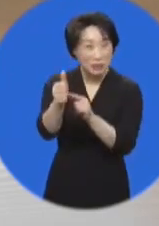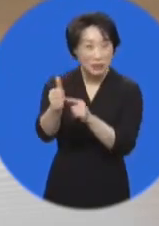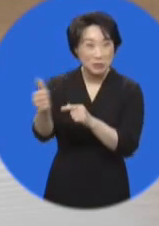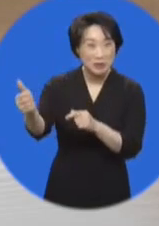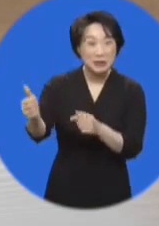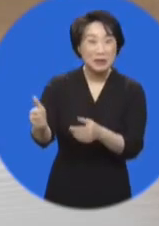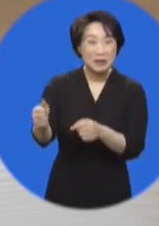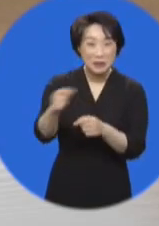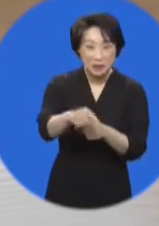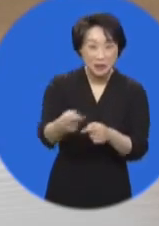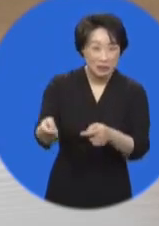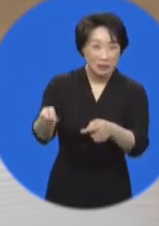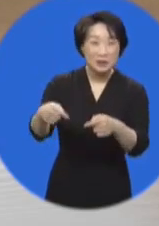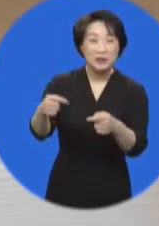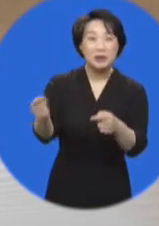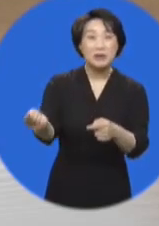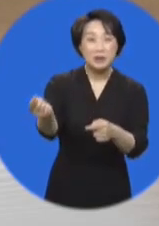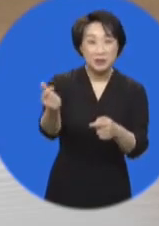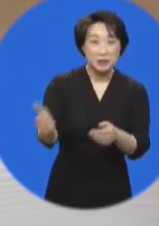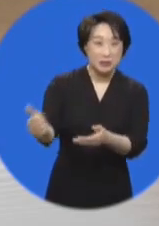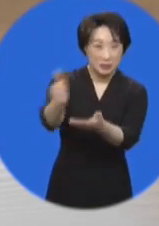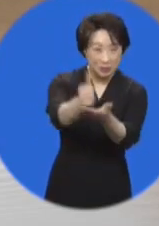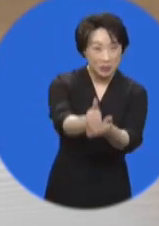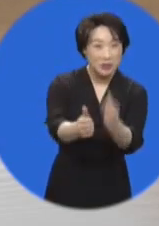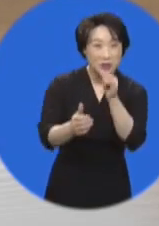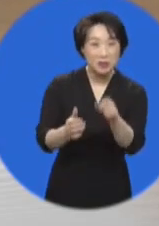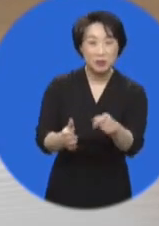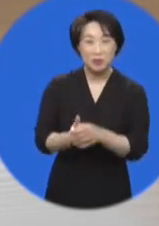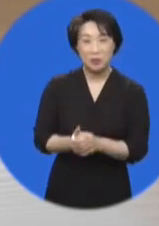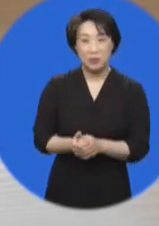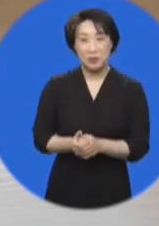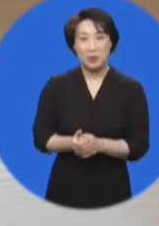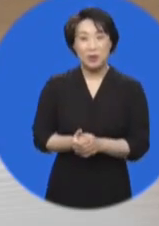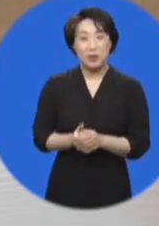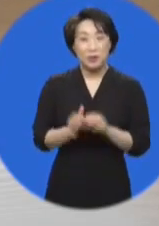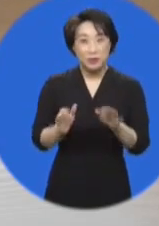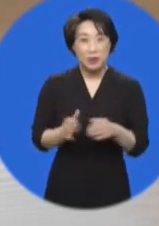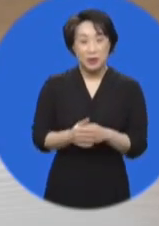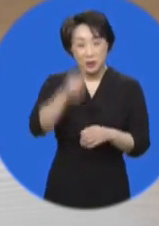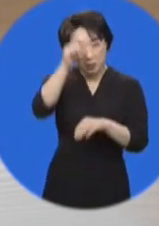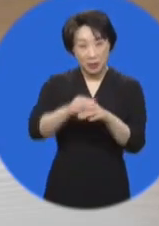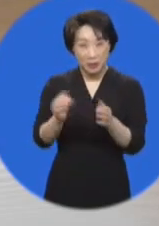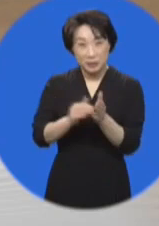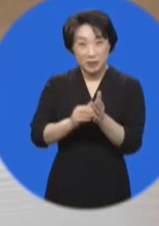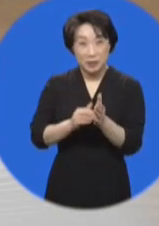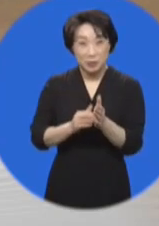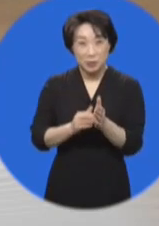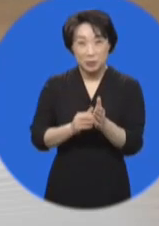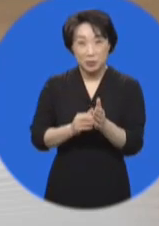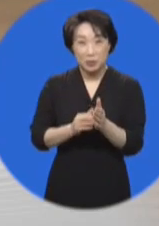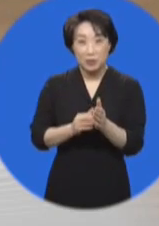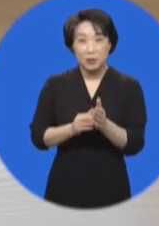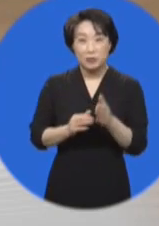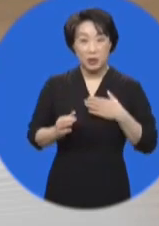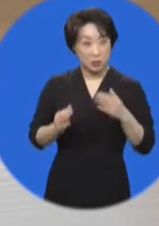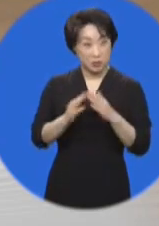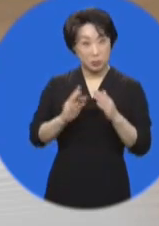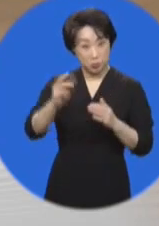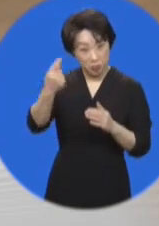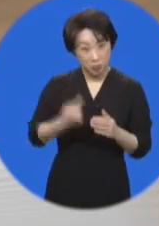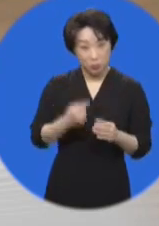장님께서 거기 오셨어요. 그러더니 이제 예배 마치고 이제 집으로 오려고